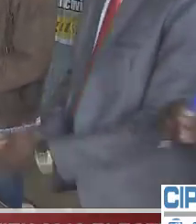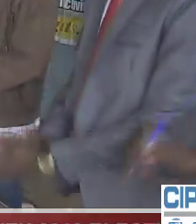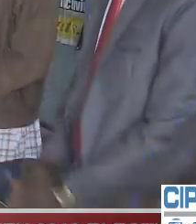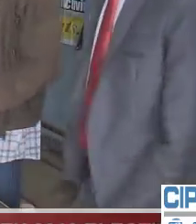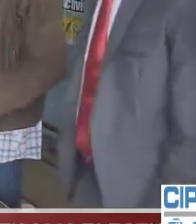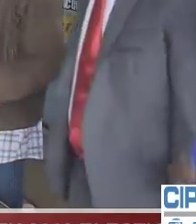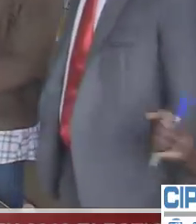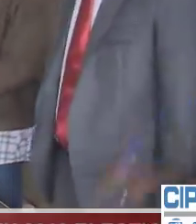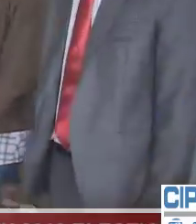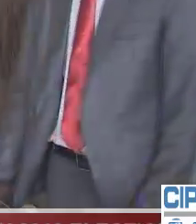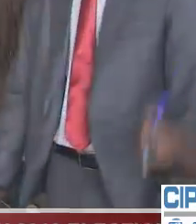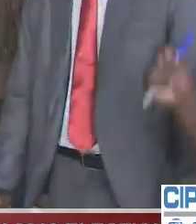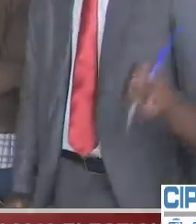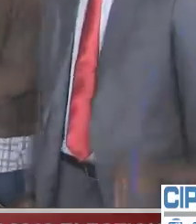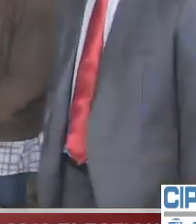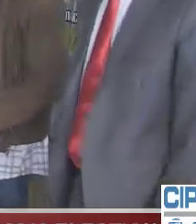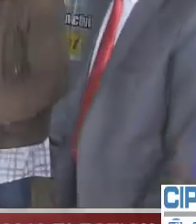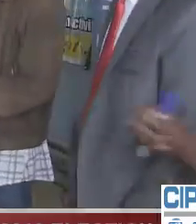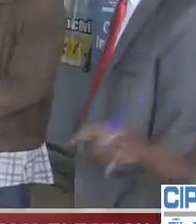zvakaendane